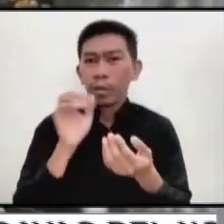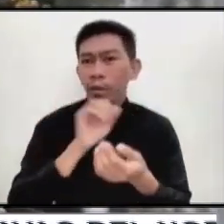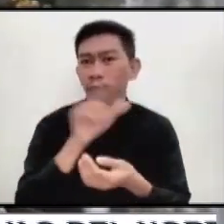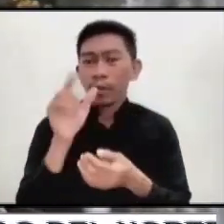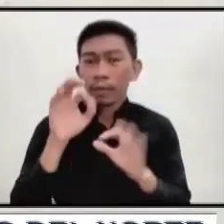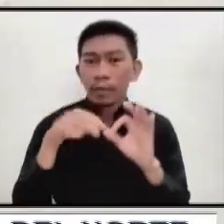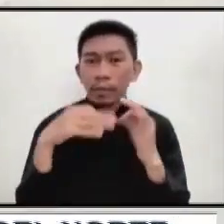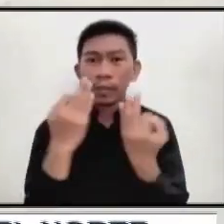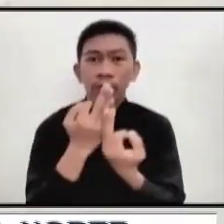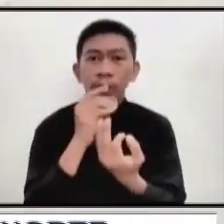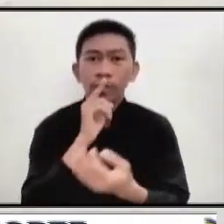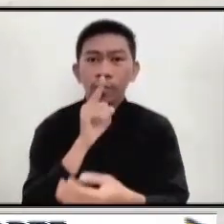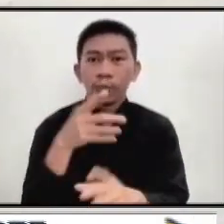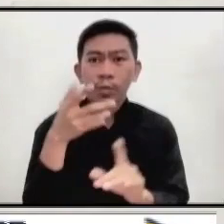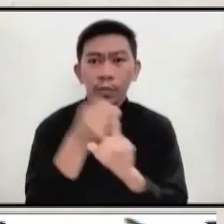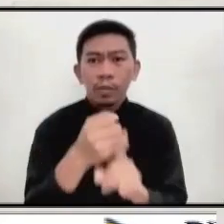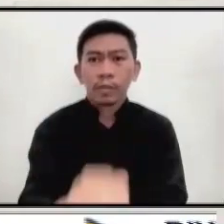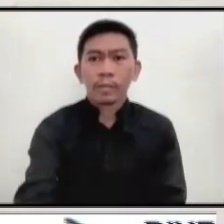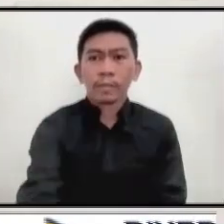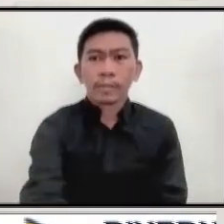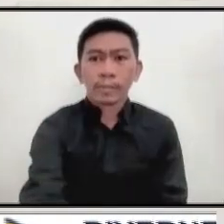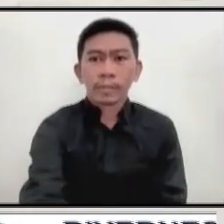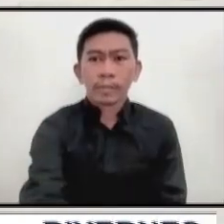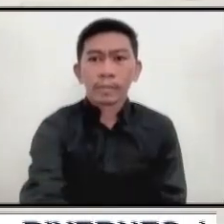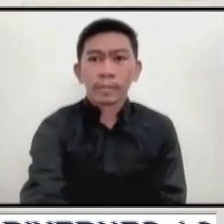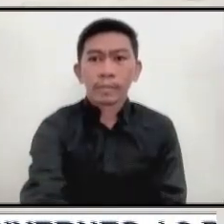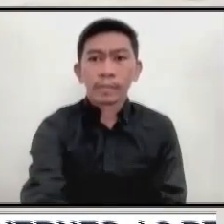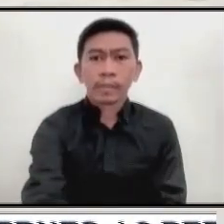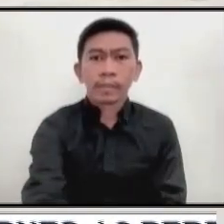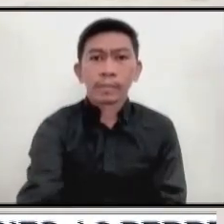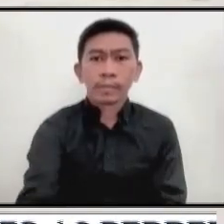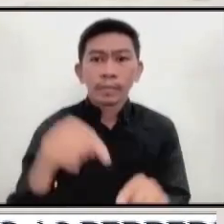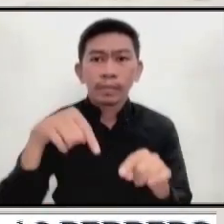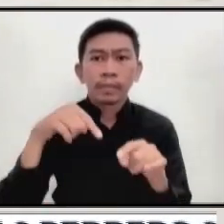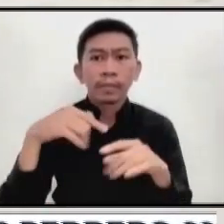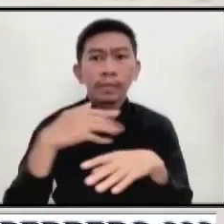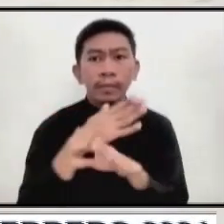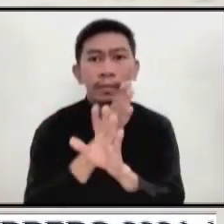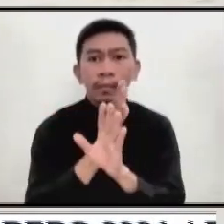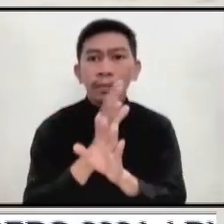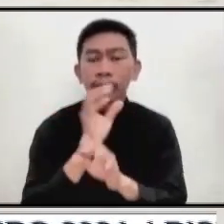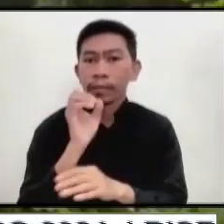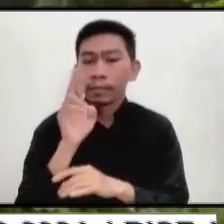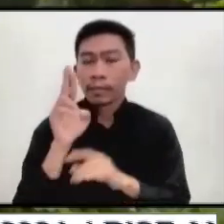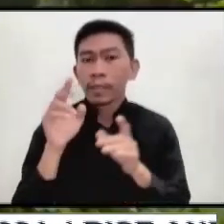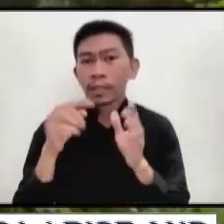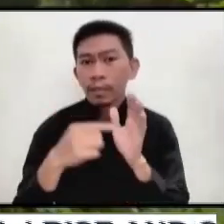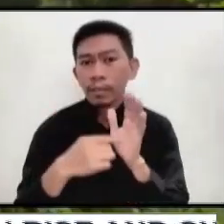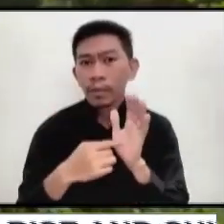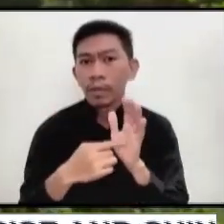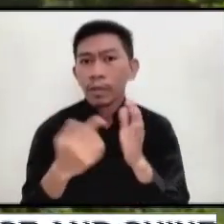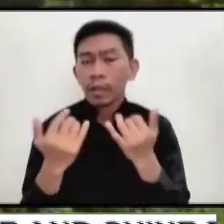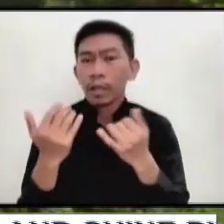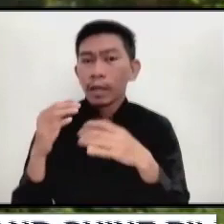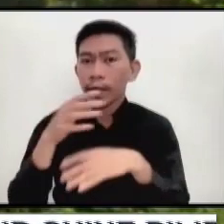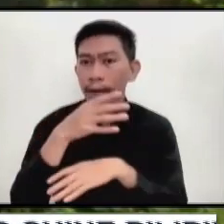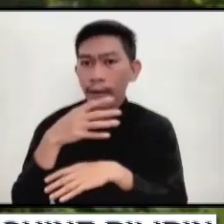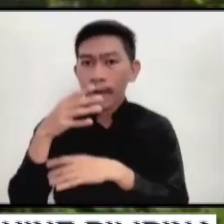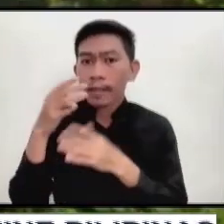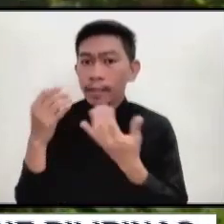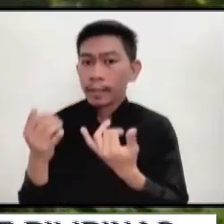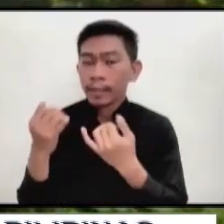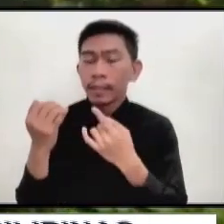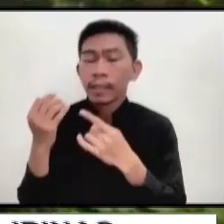now here in the province of Davao Oriental, especially sa sektor ng agrikultura, sa livelihood namin dito, and yung